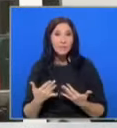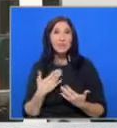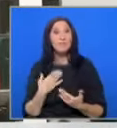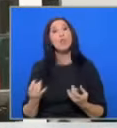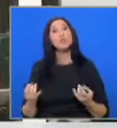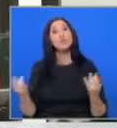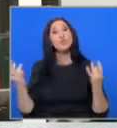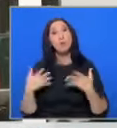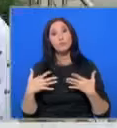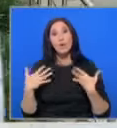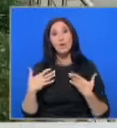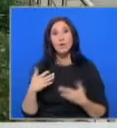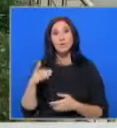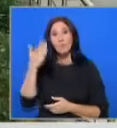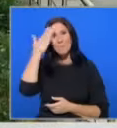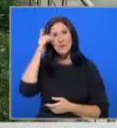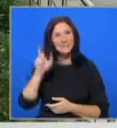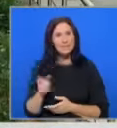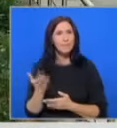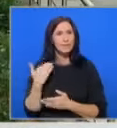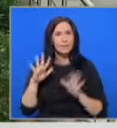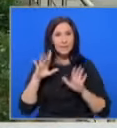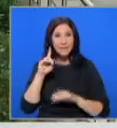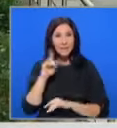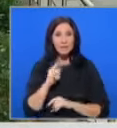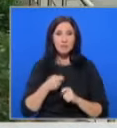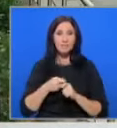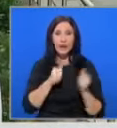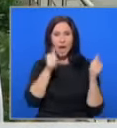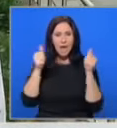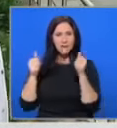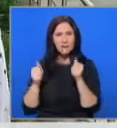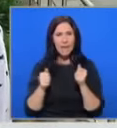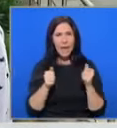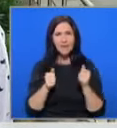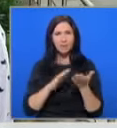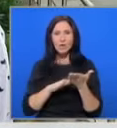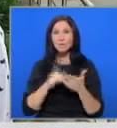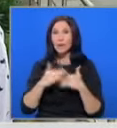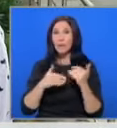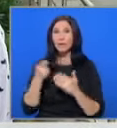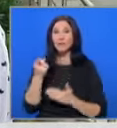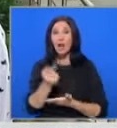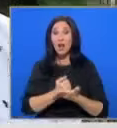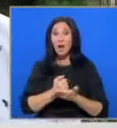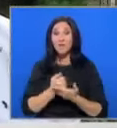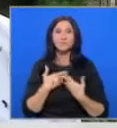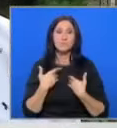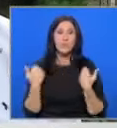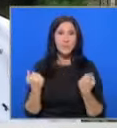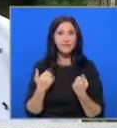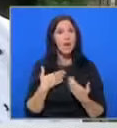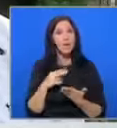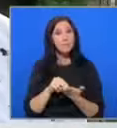ново заявление от пациента. При 10 дни ми беше направен скенер и се доказа на практика, че това лекарство ми действа,